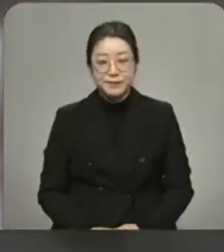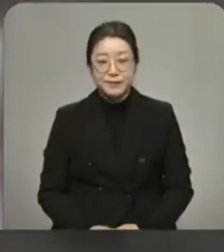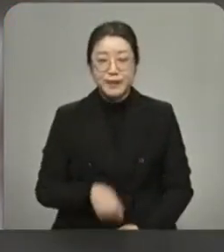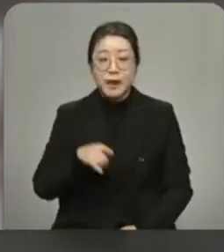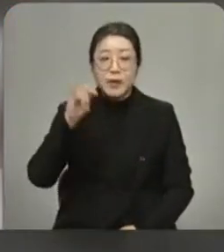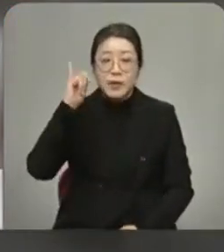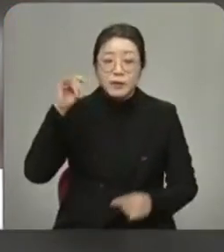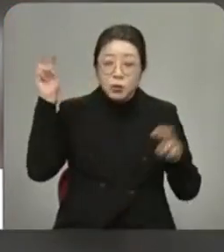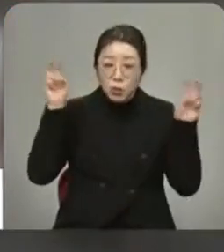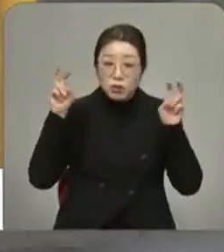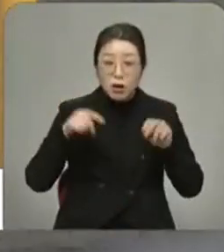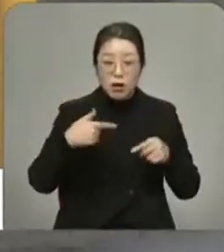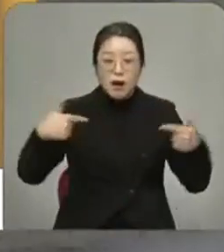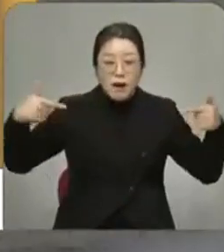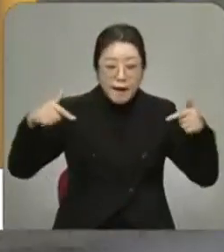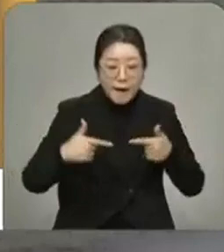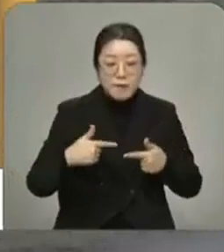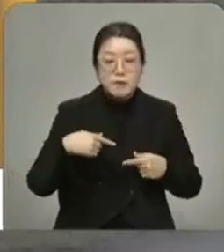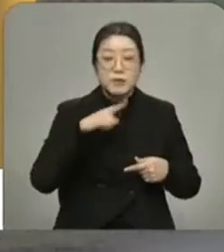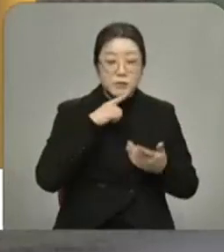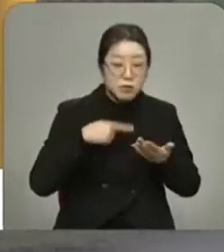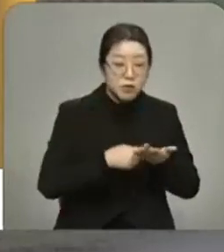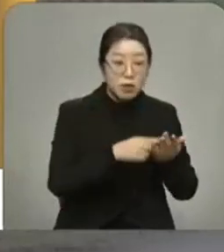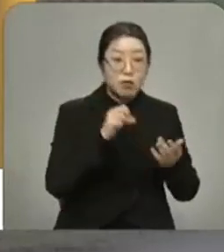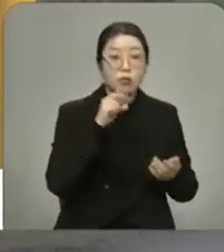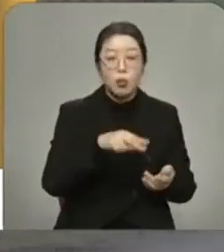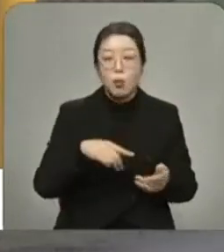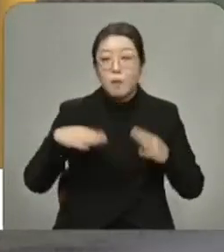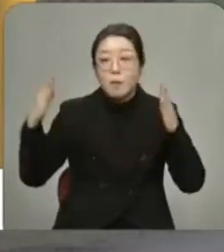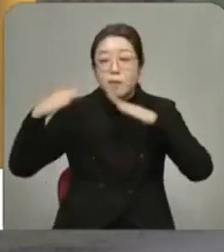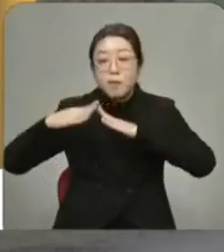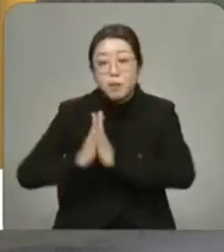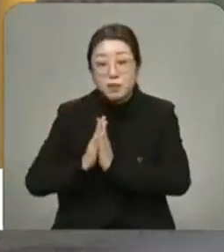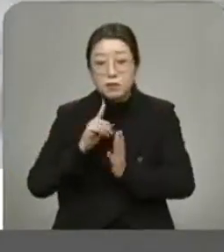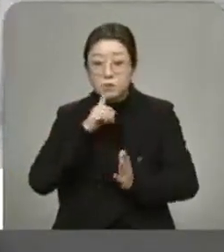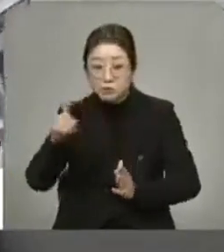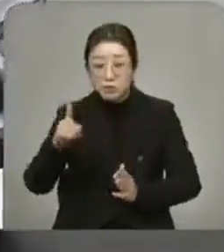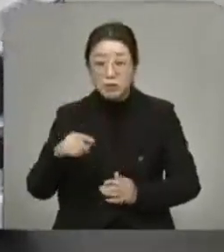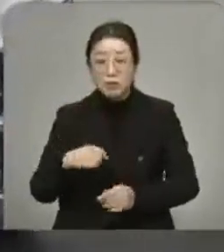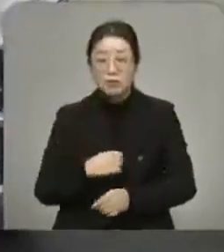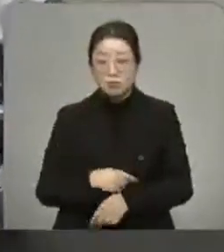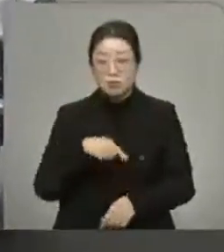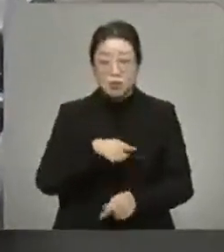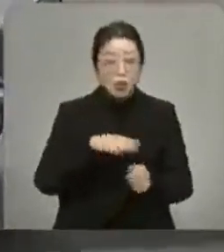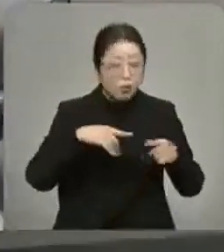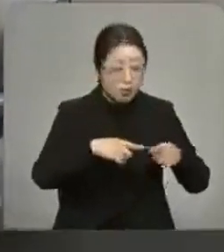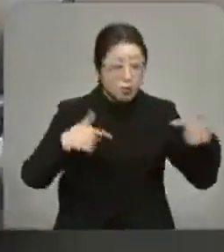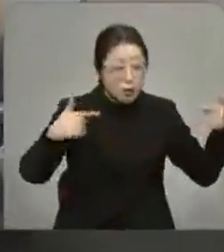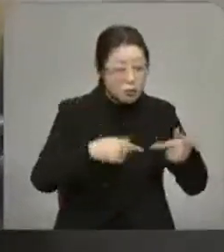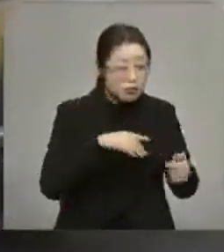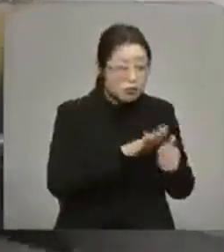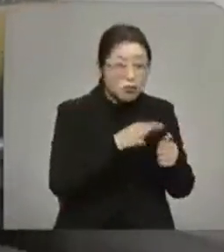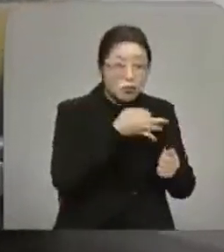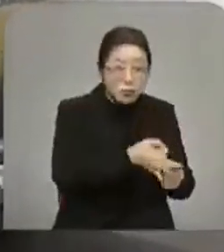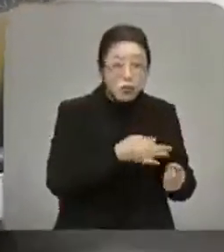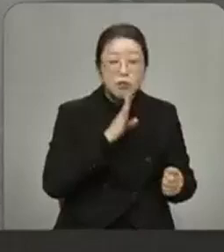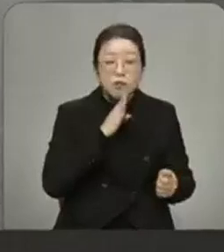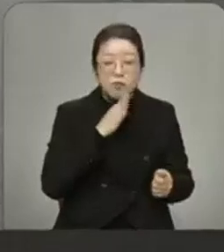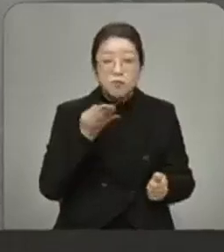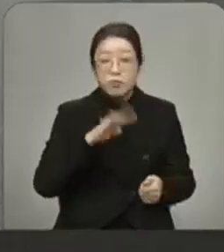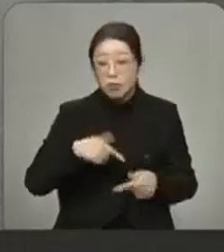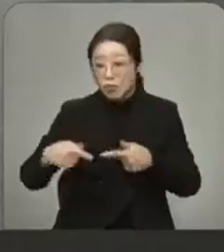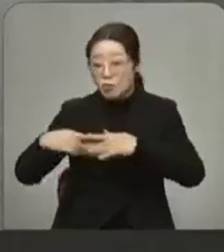해당 택시업체가 감차 신청 이후 강릉시의 폐업신고를 하면서 택시감차 보상 사업이 폐업지원사업으로